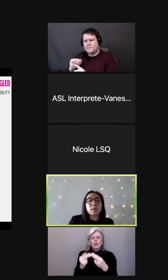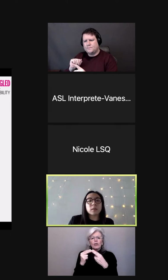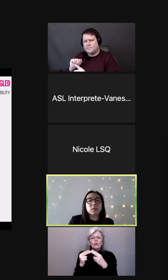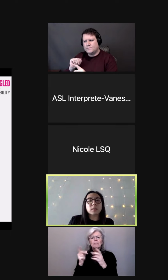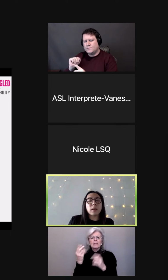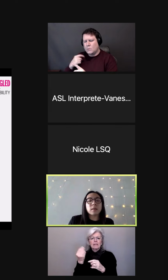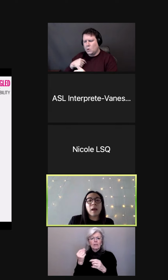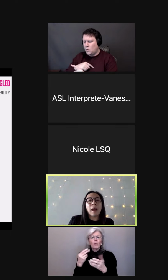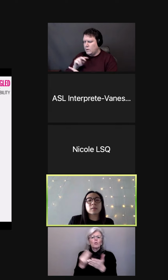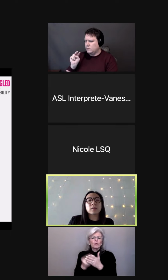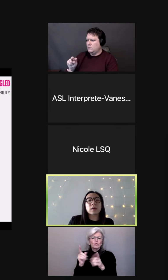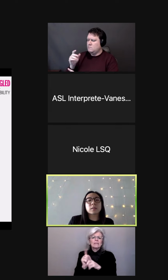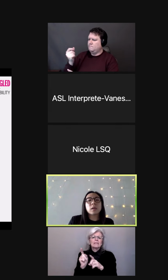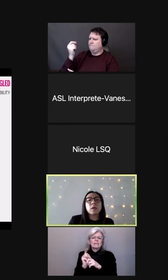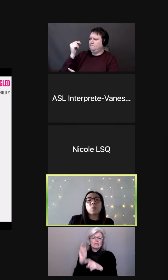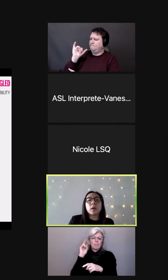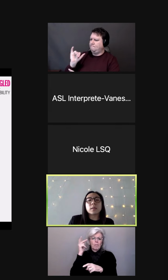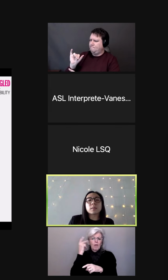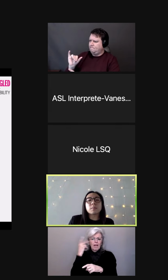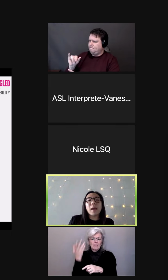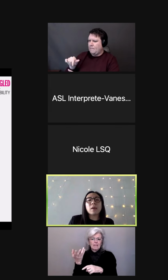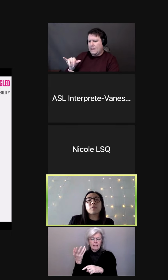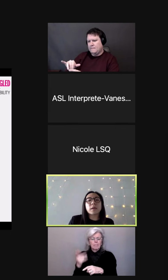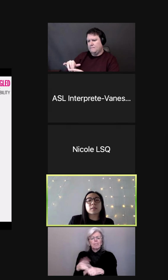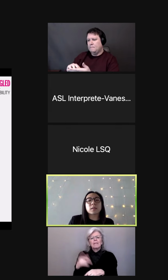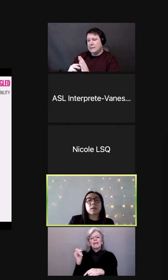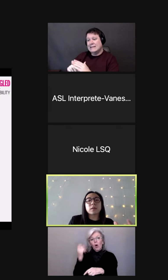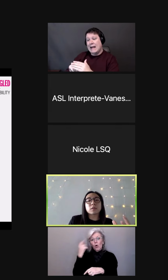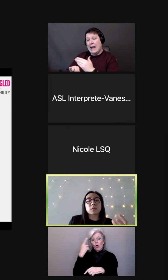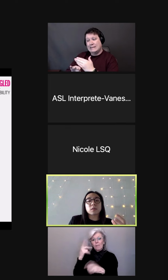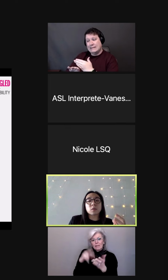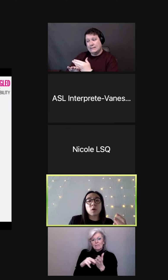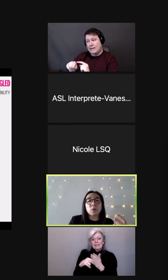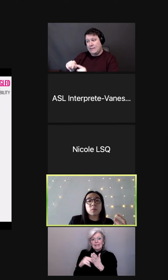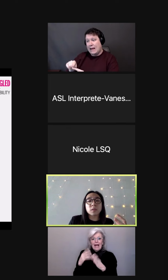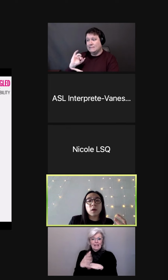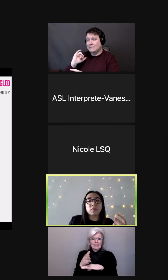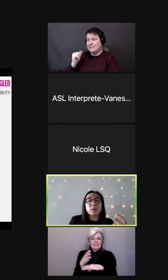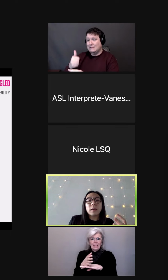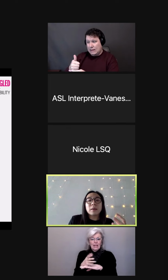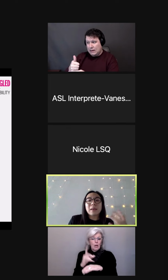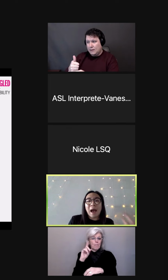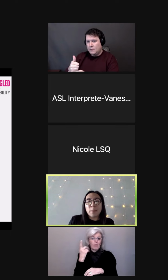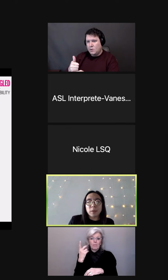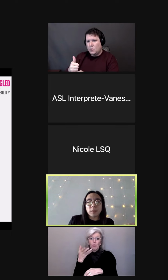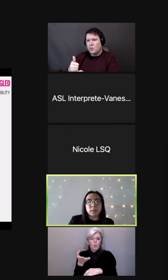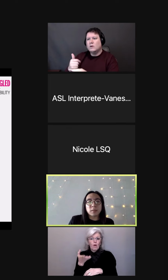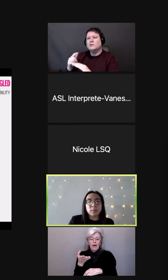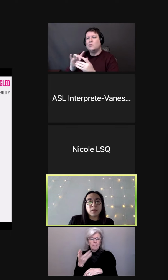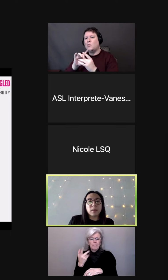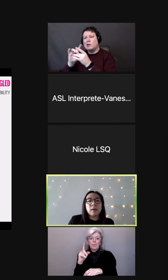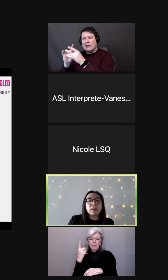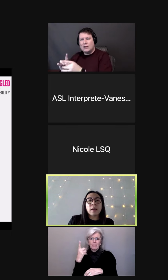Lorsqu'on comprend cela, on peut comprendre que l'accès s'est d'abord manifesté